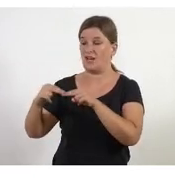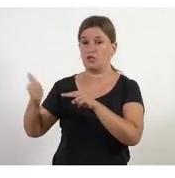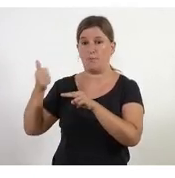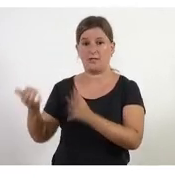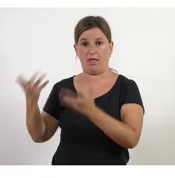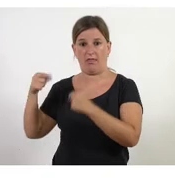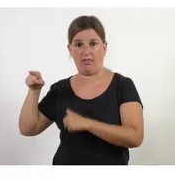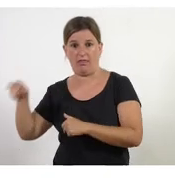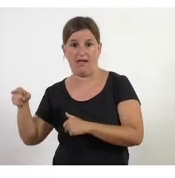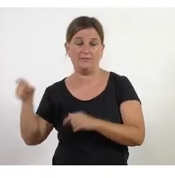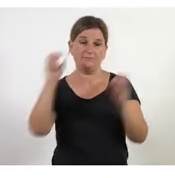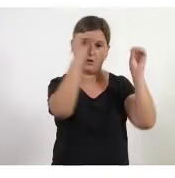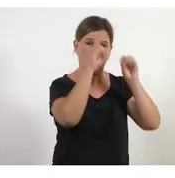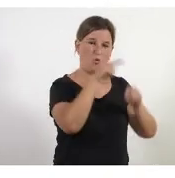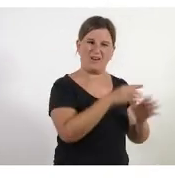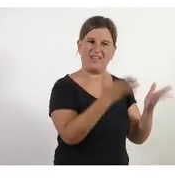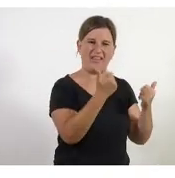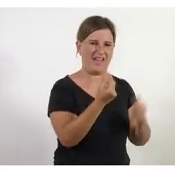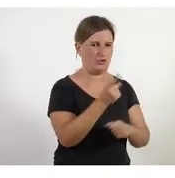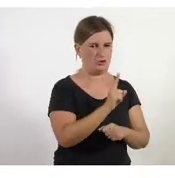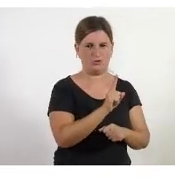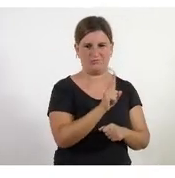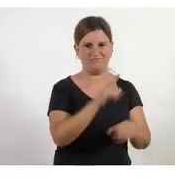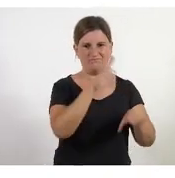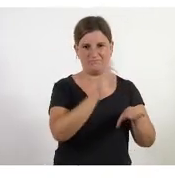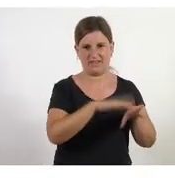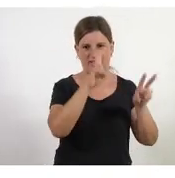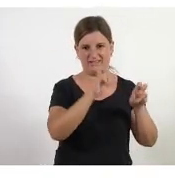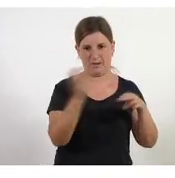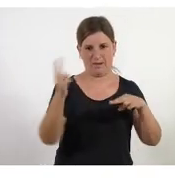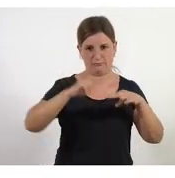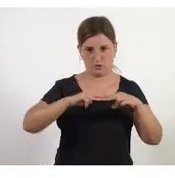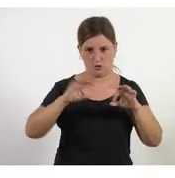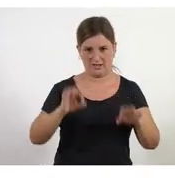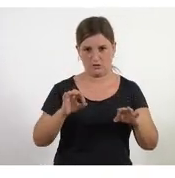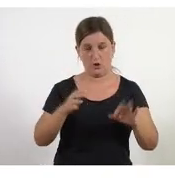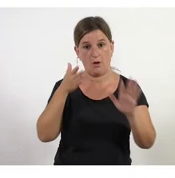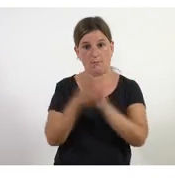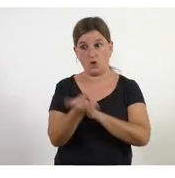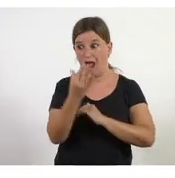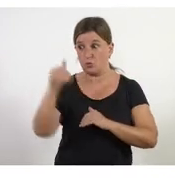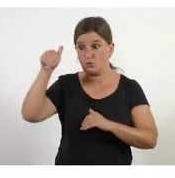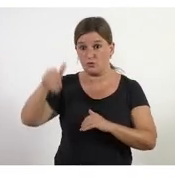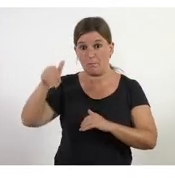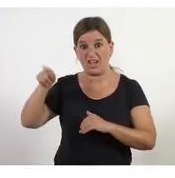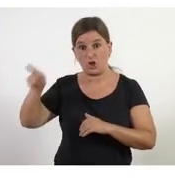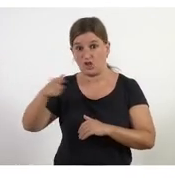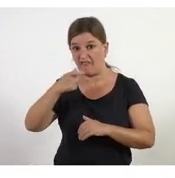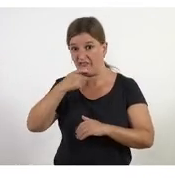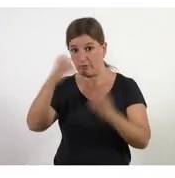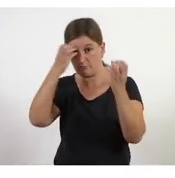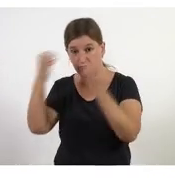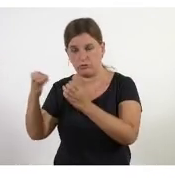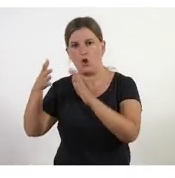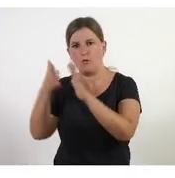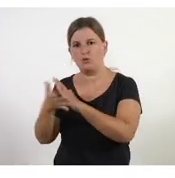I veritablement és un dels punts que moltes entitats es decanten per la solució de Microsoft pel paquet d'ofimàtica. Si